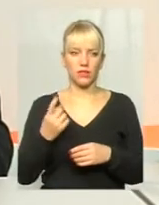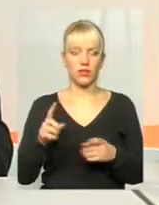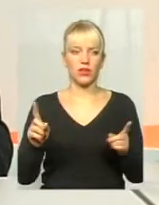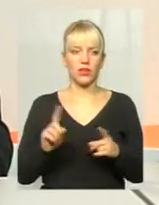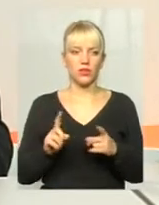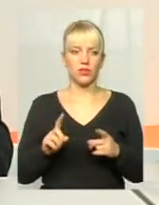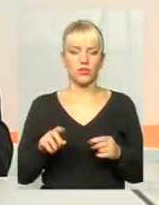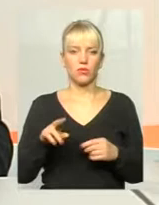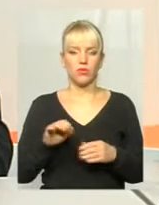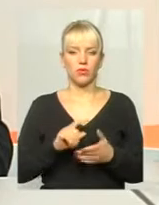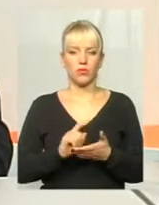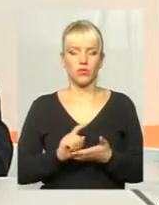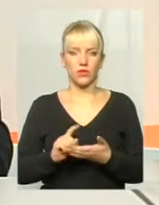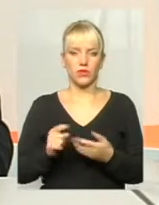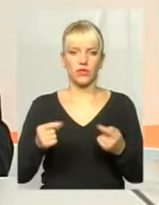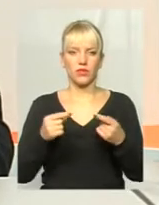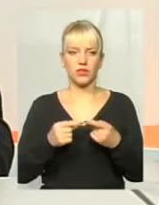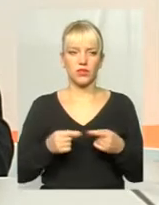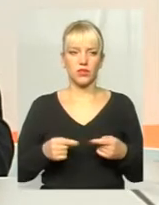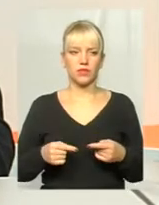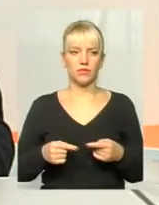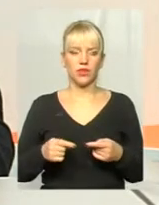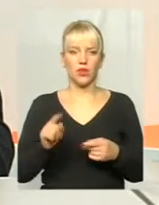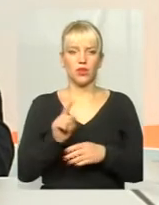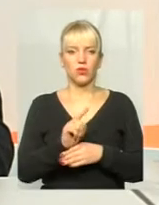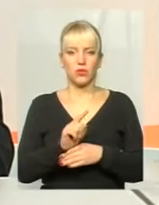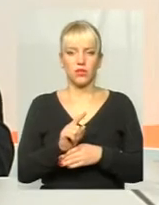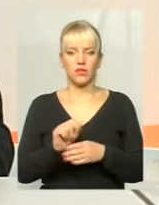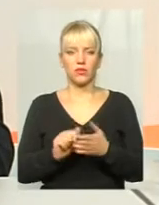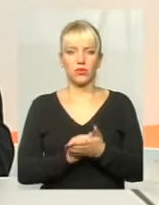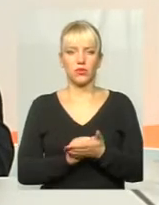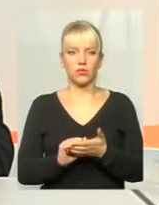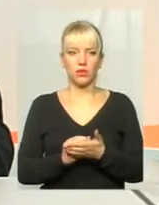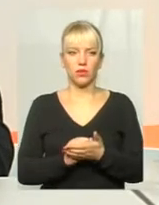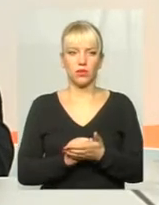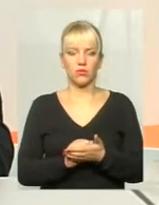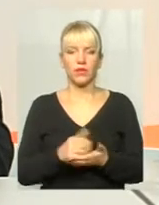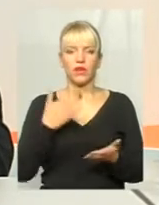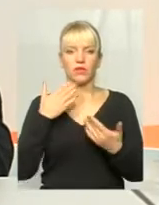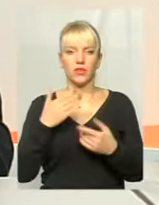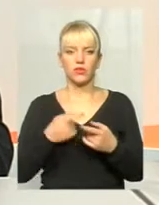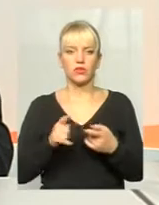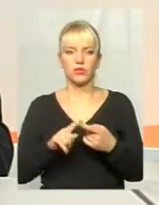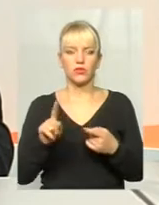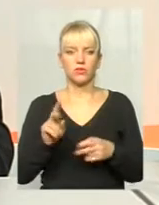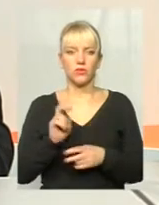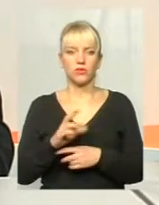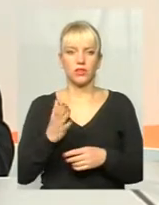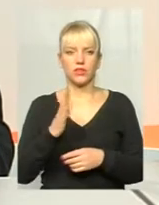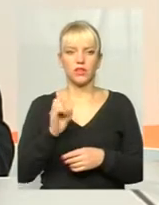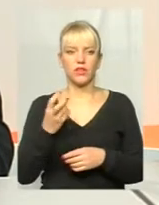коло обов'язків визначено відповідними нормативними документами. Відносно того, що прийшов якийсь